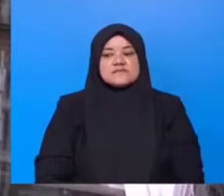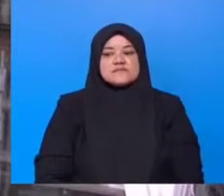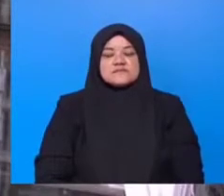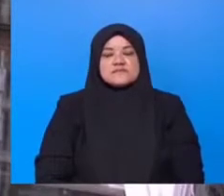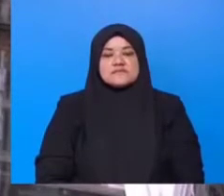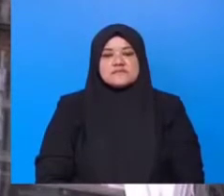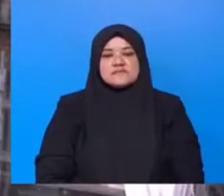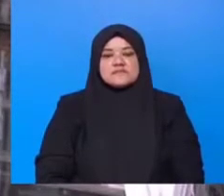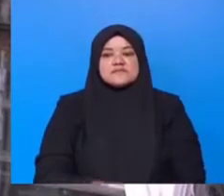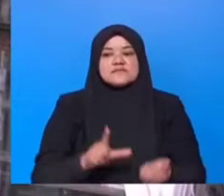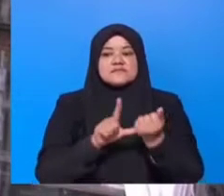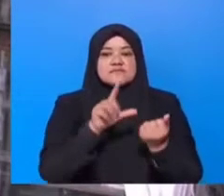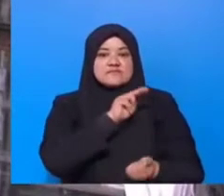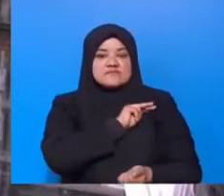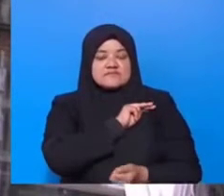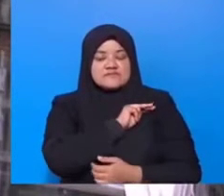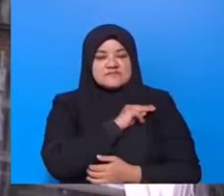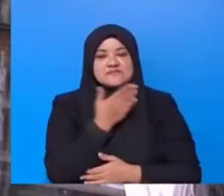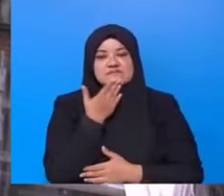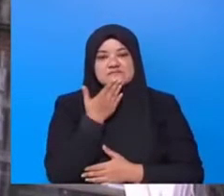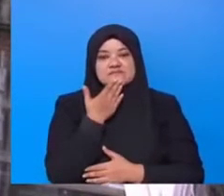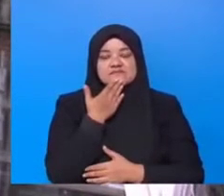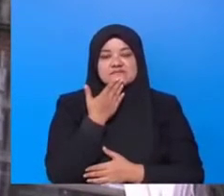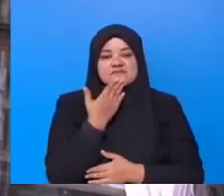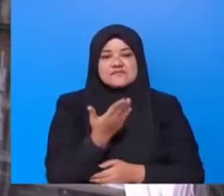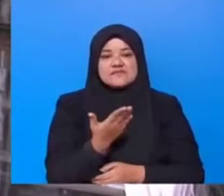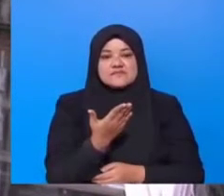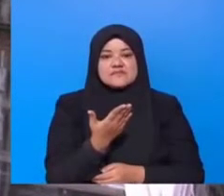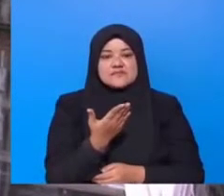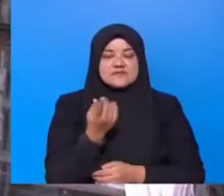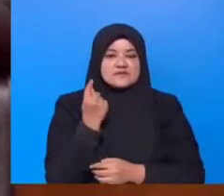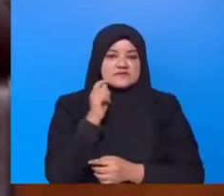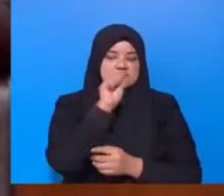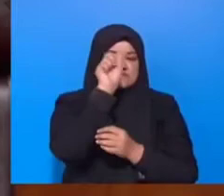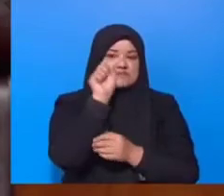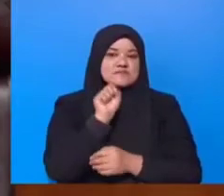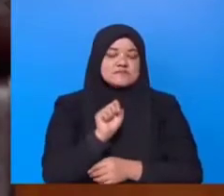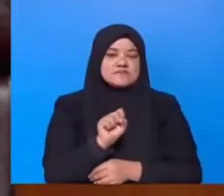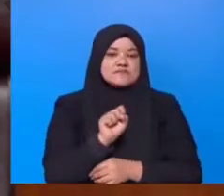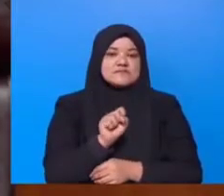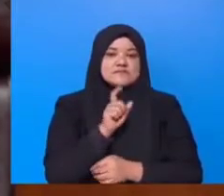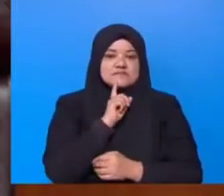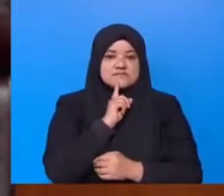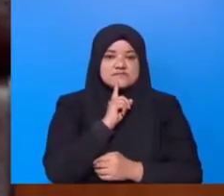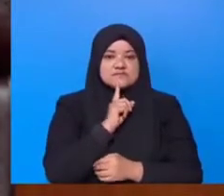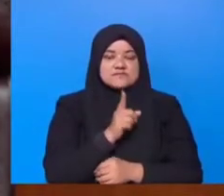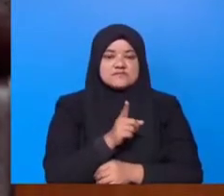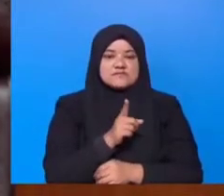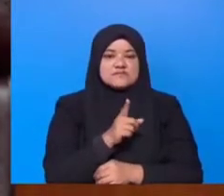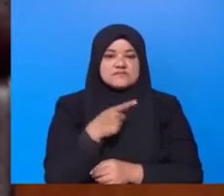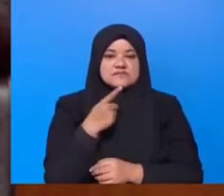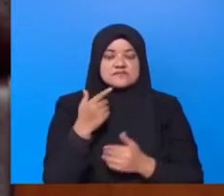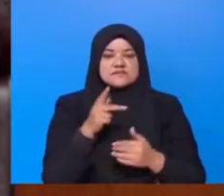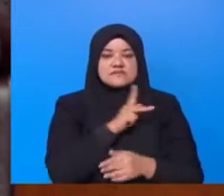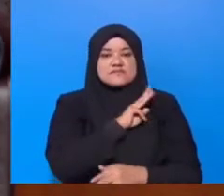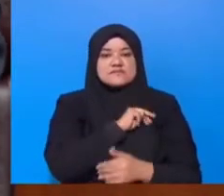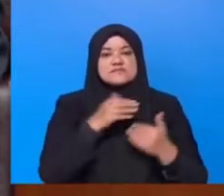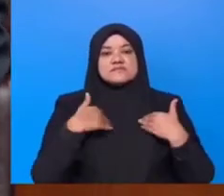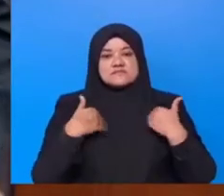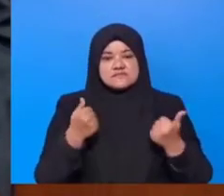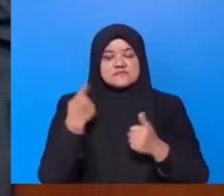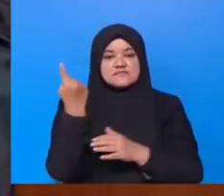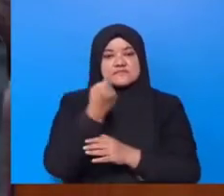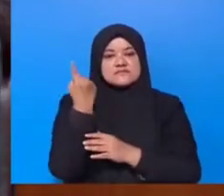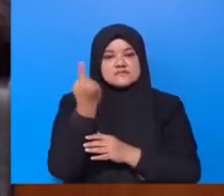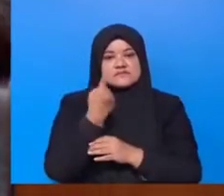yo yo mandi malam tiga Oh Coba kasih atas Walan tersebut memang kemudian kesehatan